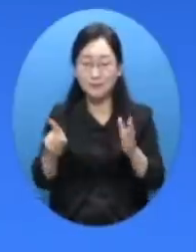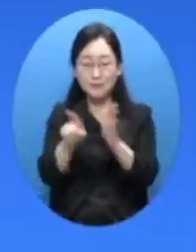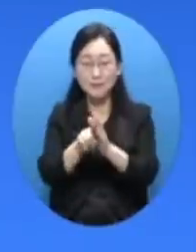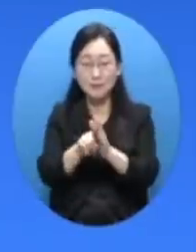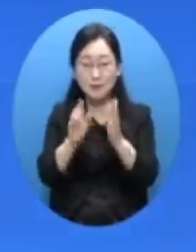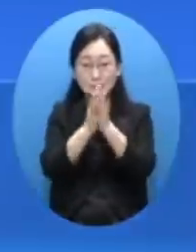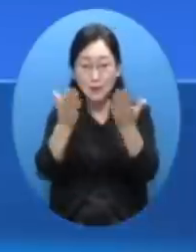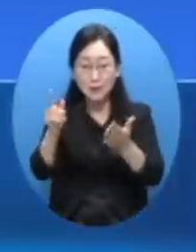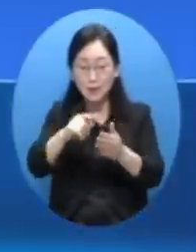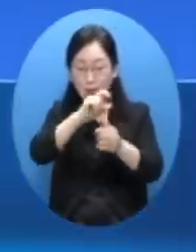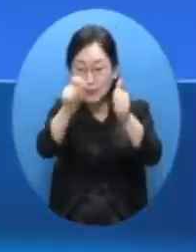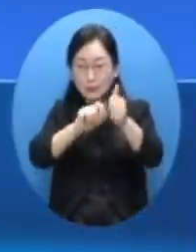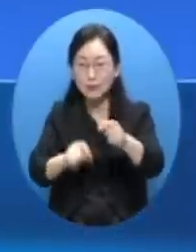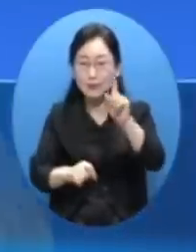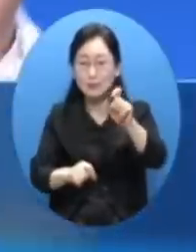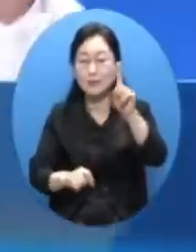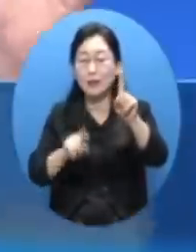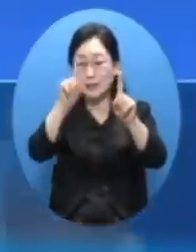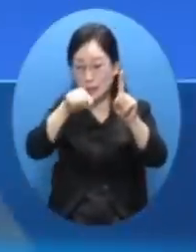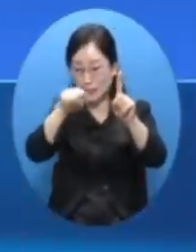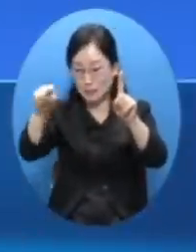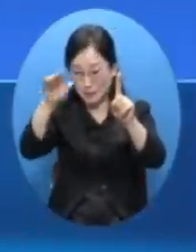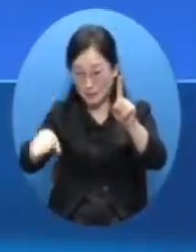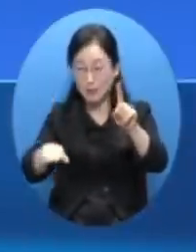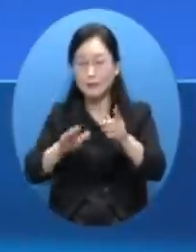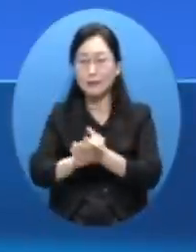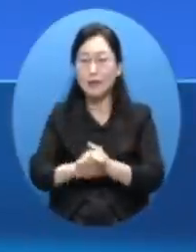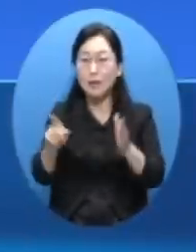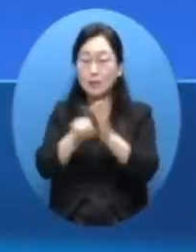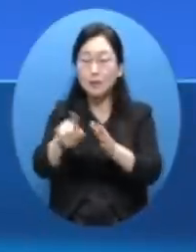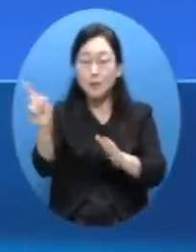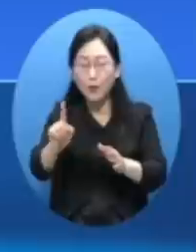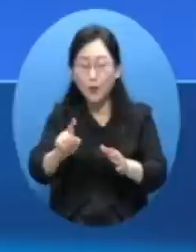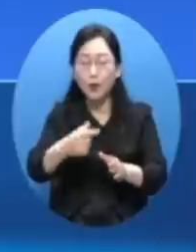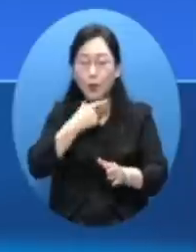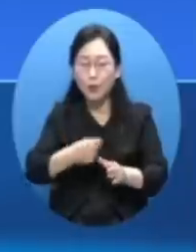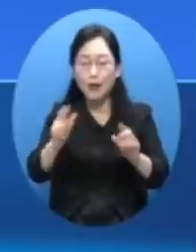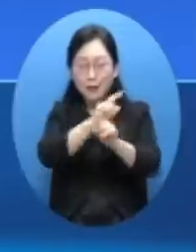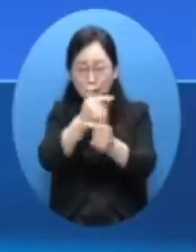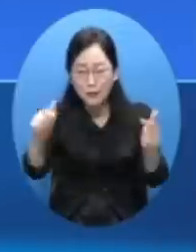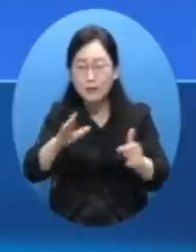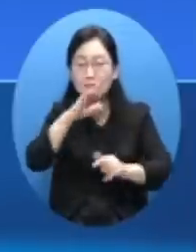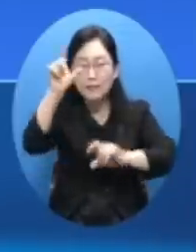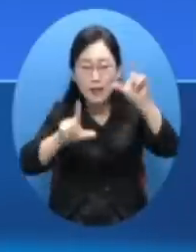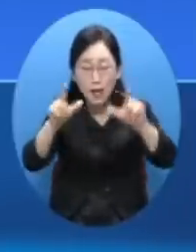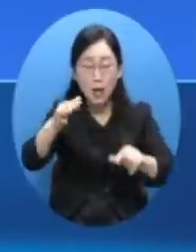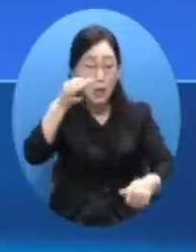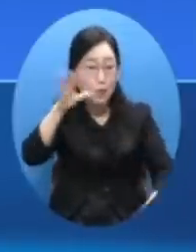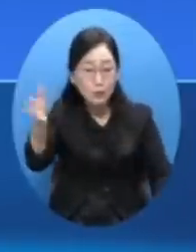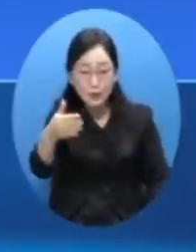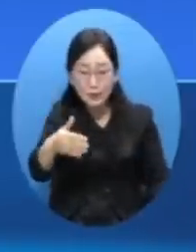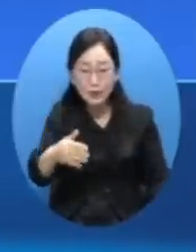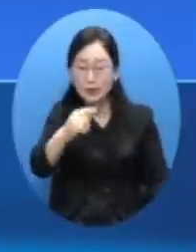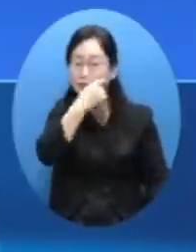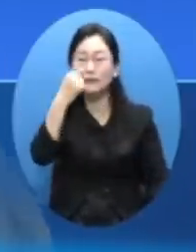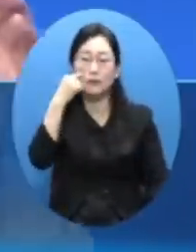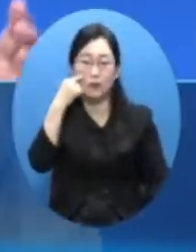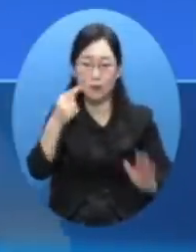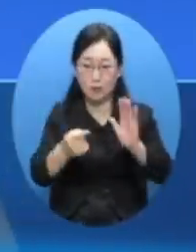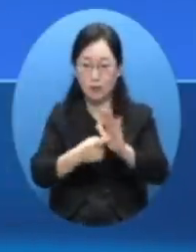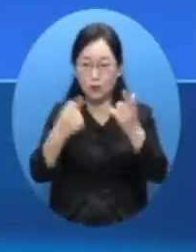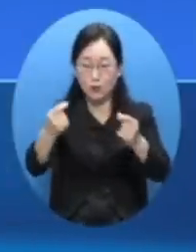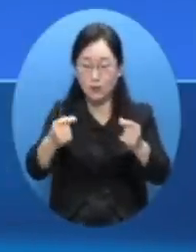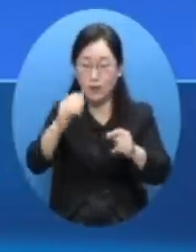히브리서 11장 1절 2절을 이와 같이 고백합니다. 믿음은 바라는 것들의 실상이요 보이지 않는 것들의 증거니 선지들이로서